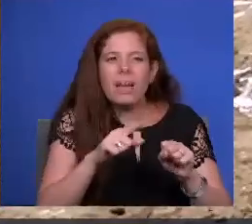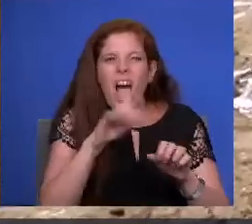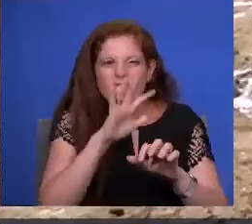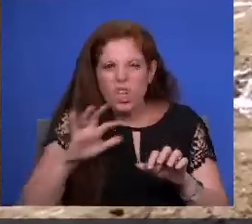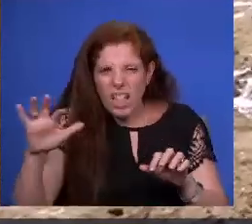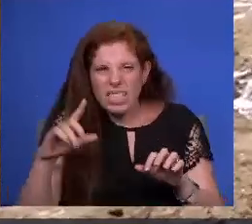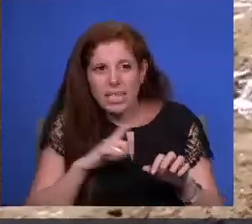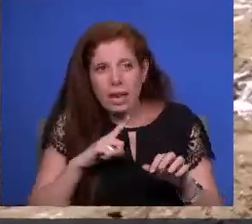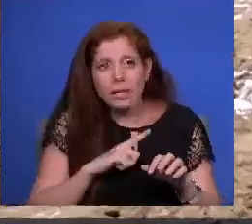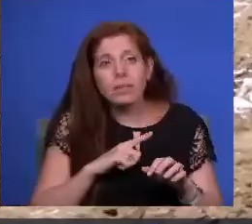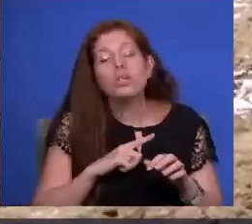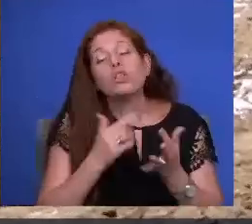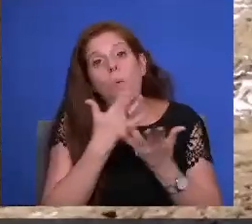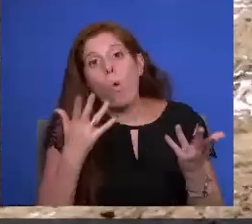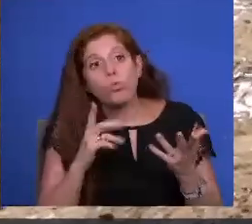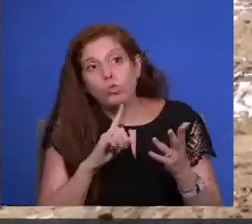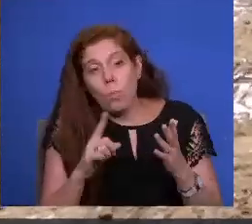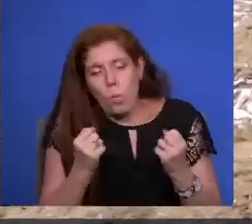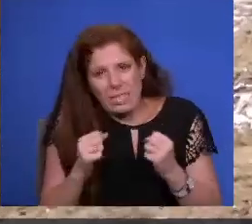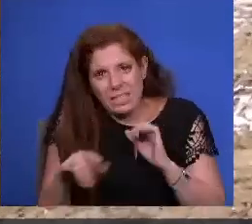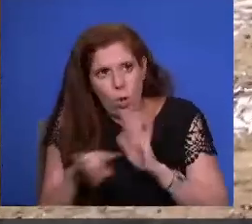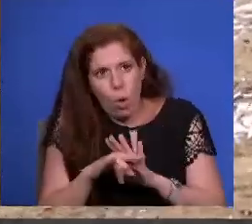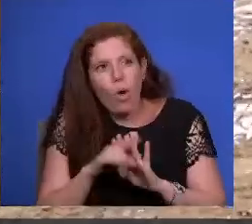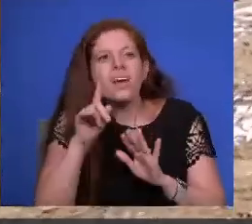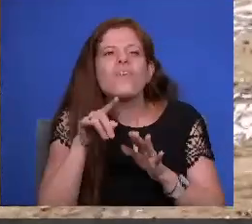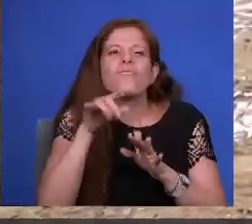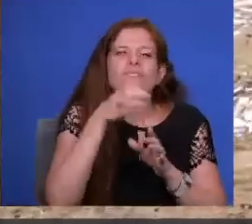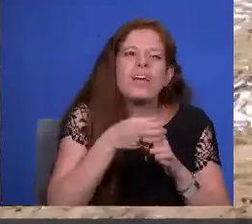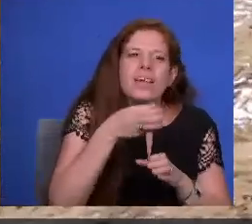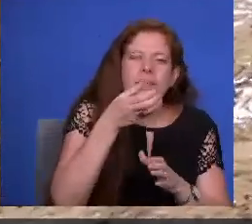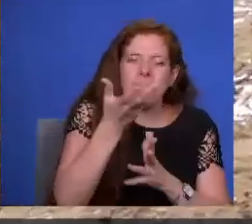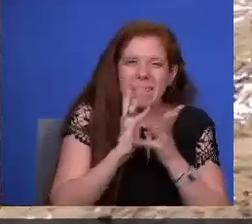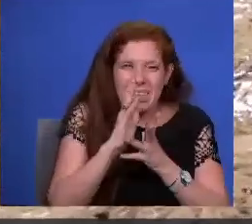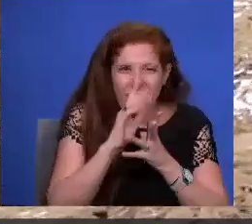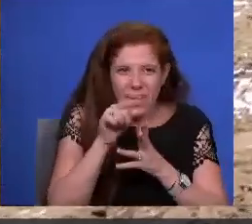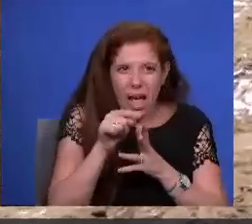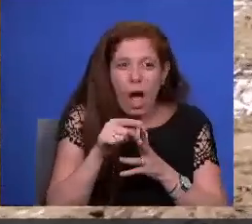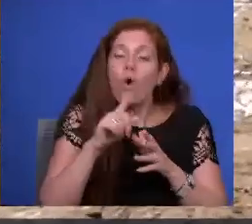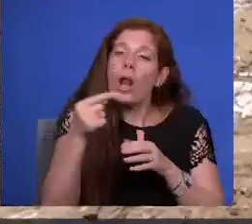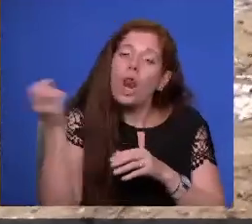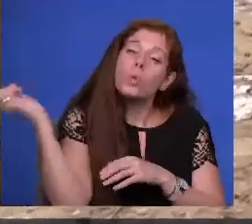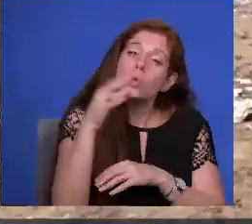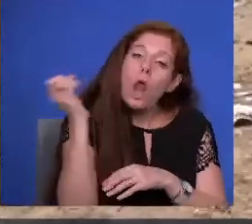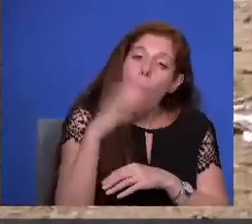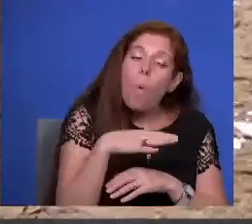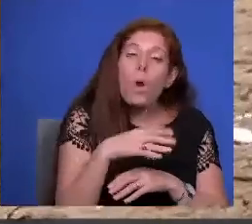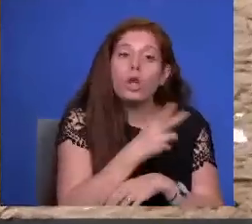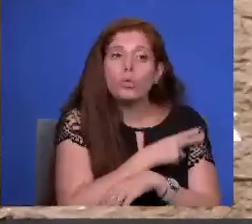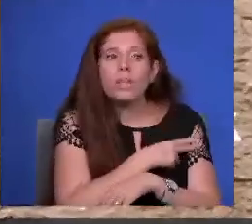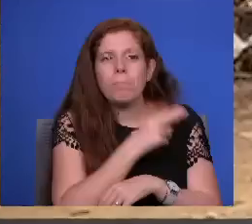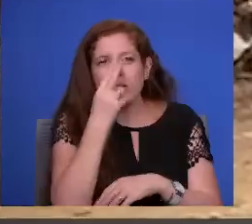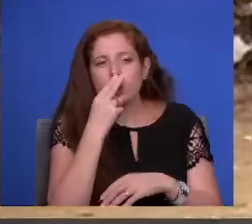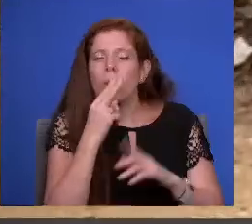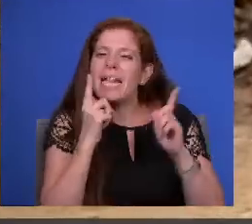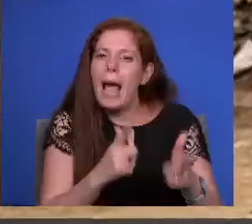שלא כחוק, ושרידים של בקבוק תבערה, זה הפיל שלו, כל אלה הושלכו לעבר השוטרים בניסיון להילחם כאן על